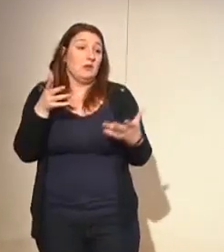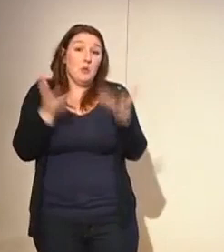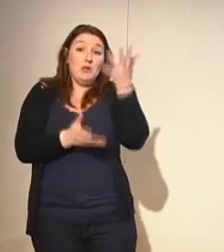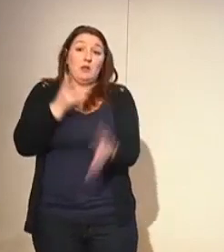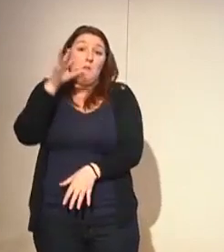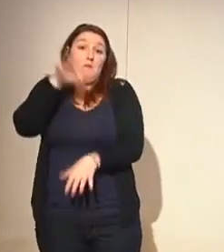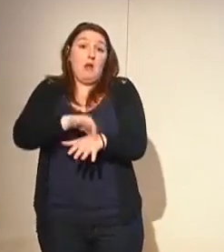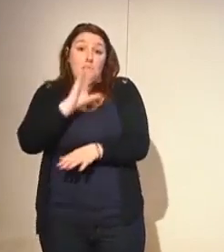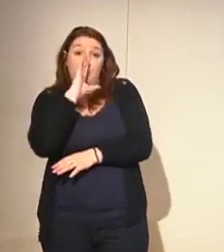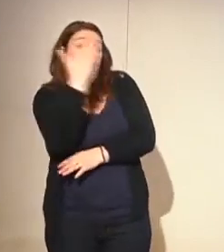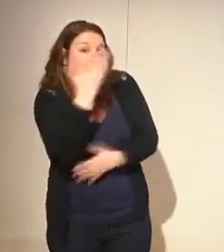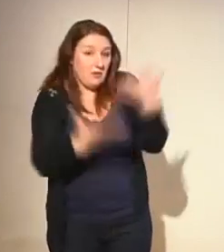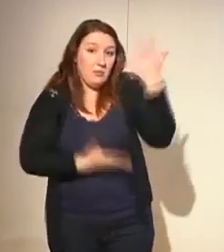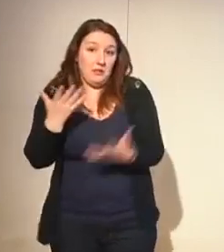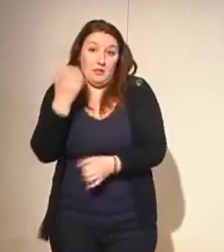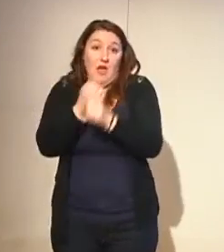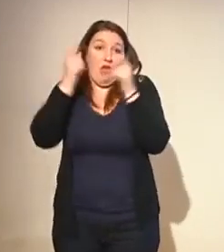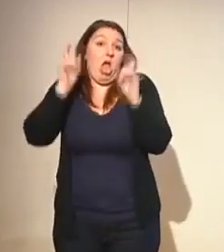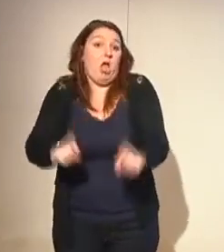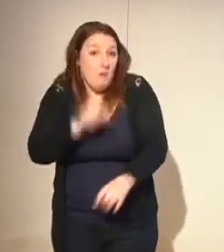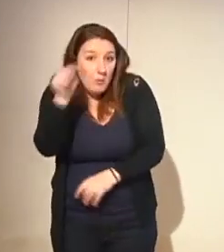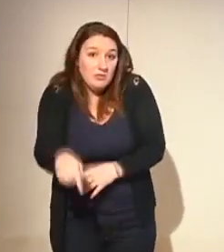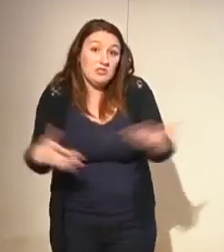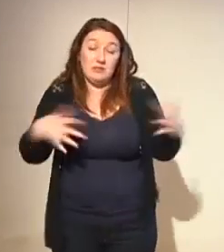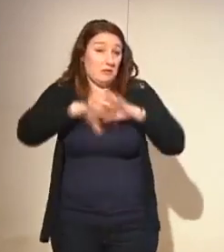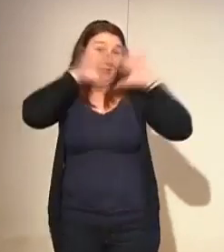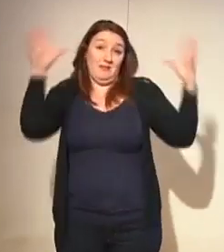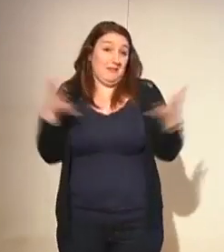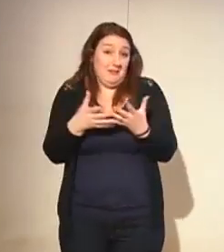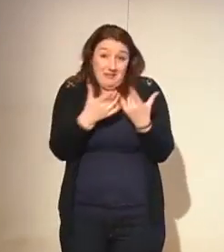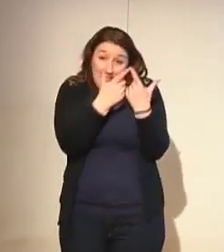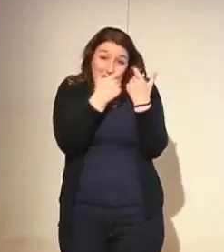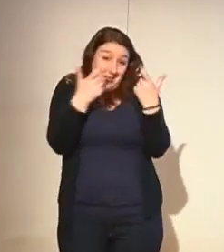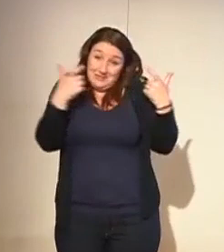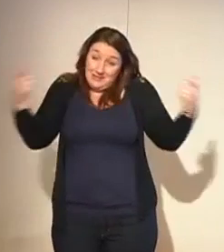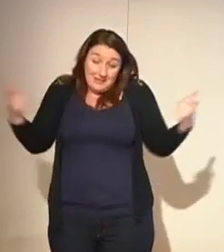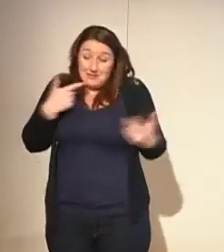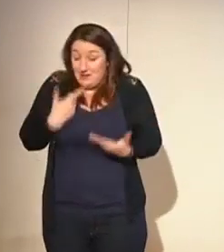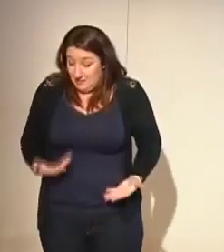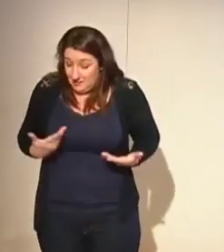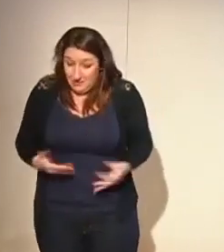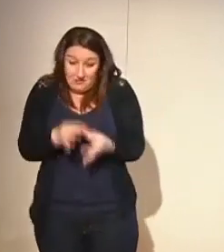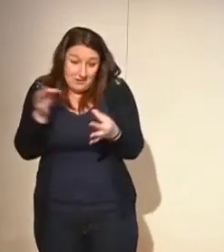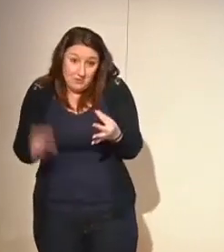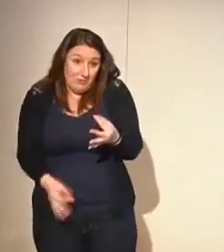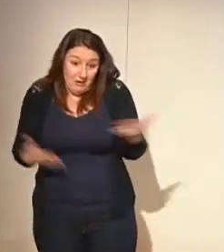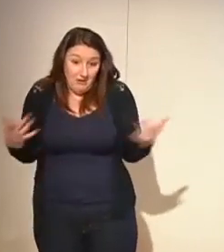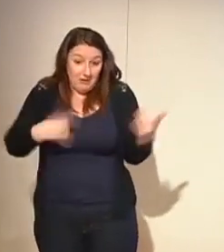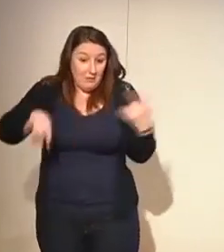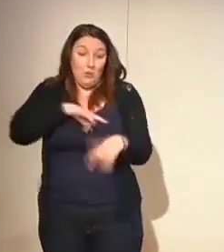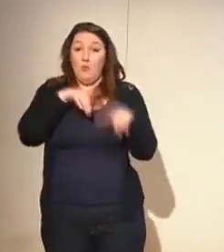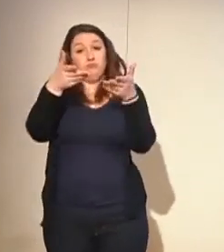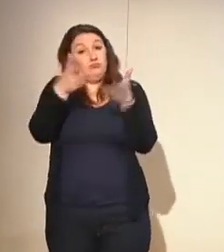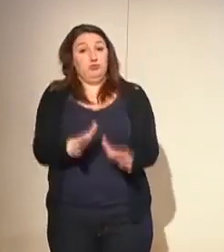également leur Capac capité de travail donc il y a cette toute cette diversité là qui fait que aujourd'hui nous faisons ce